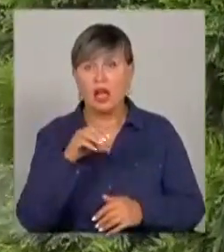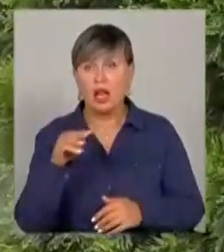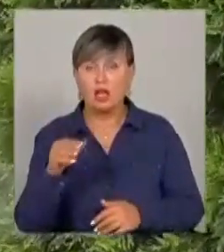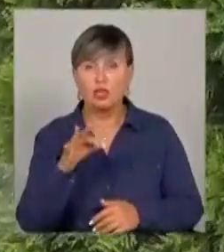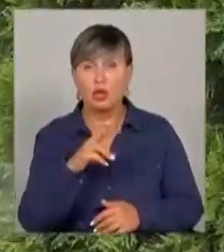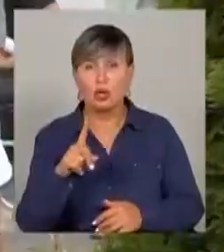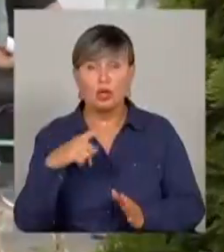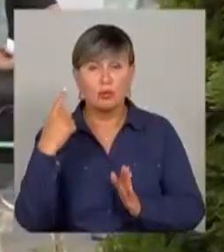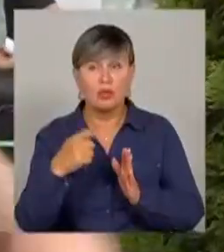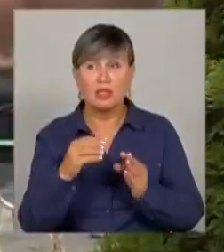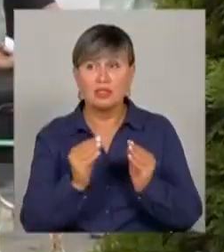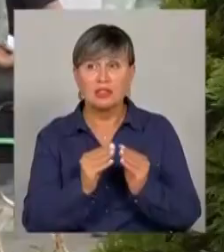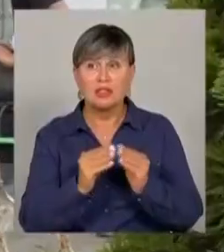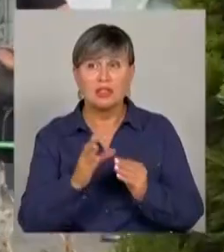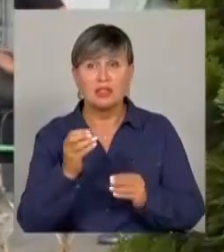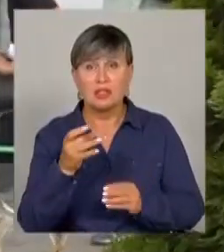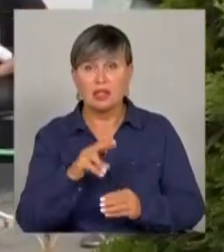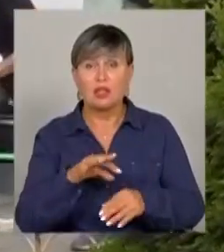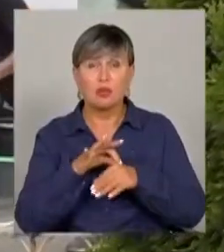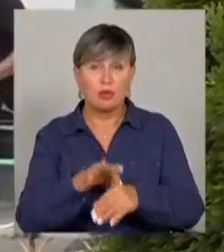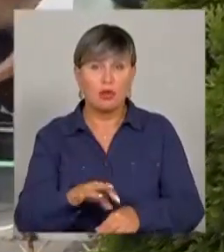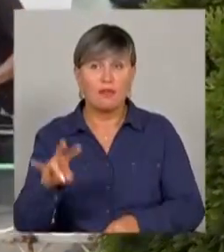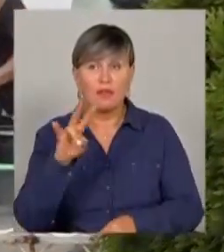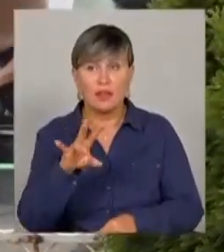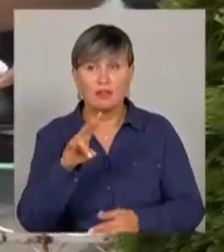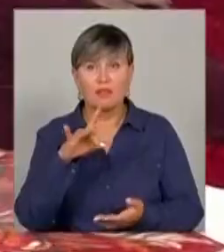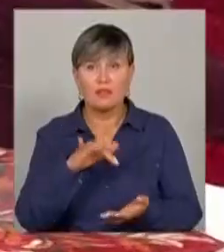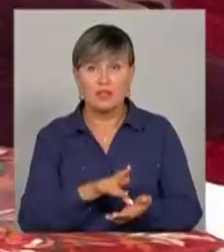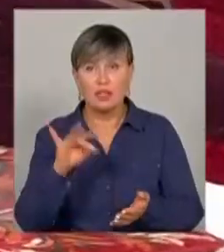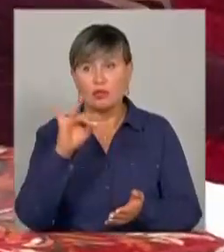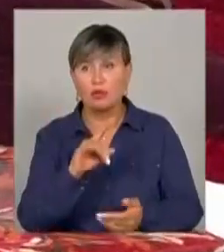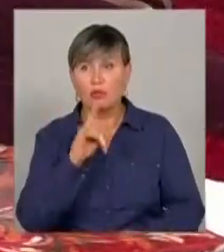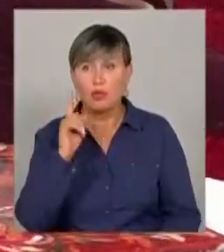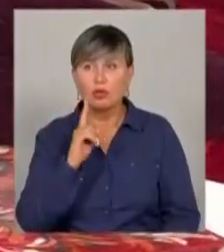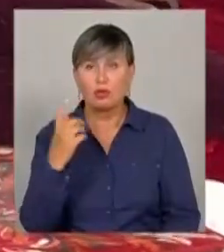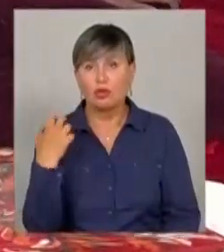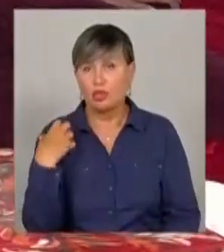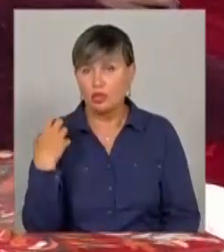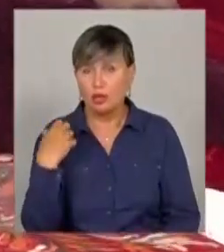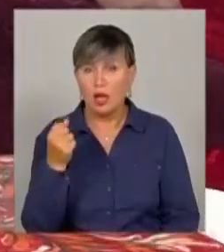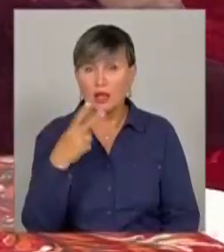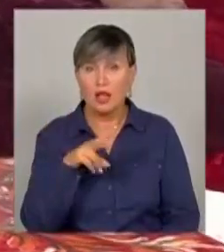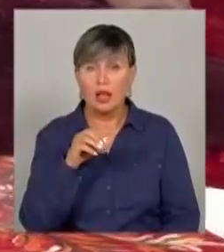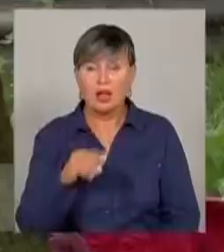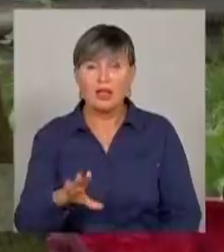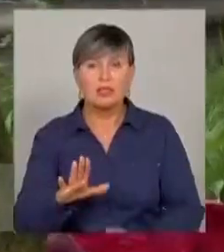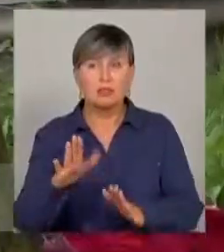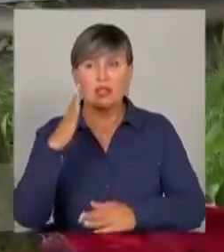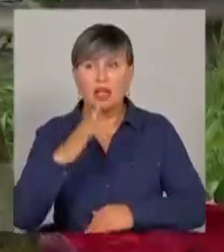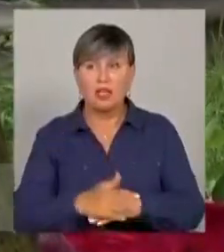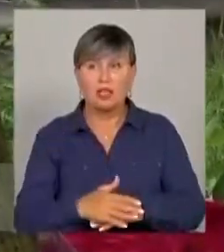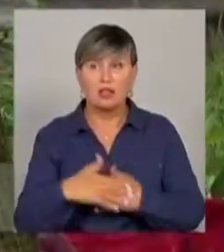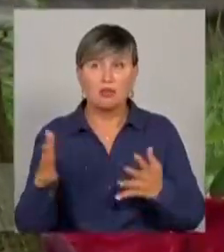Премьера 10-серийной киноновеллы пройдет уже в ноябре. В центре сюжета – история молодого чиновника Адлета. Заместитель акима